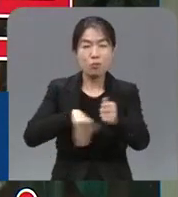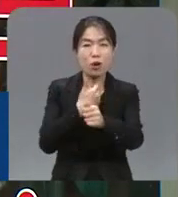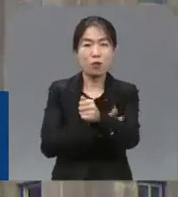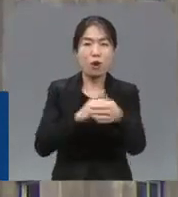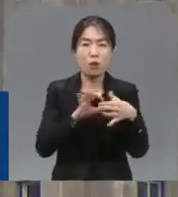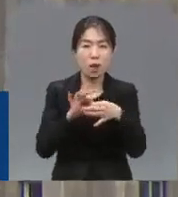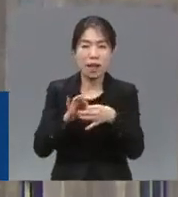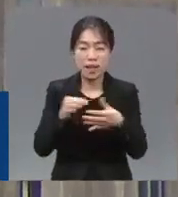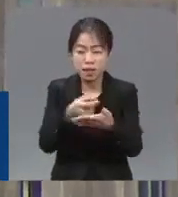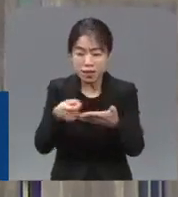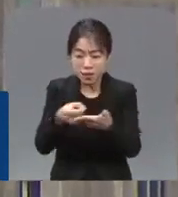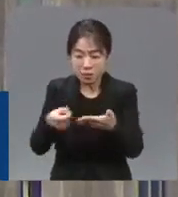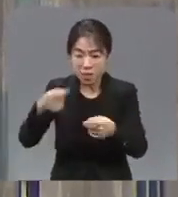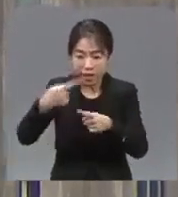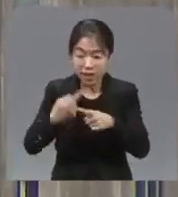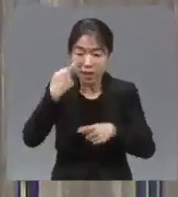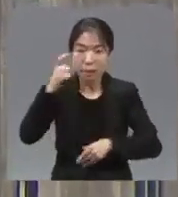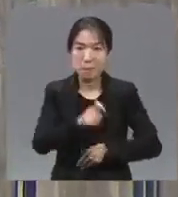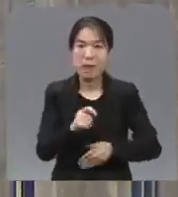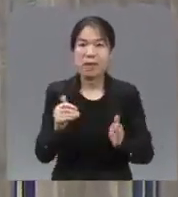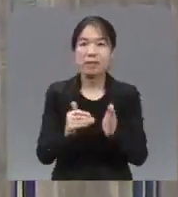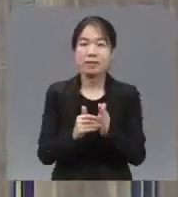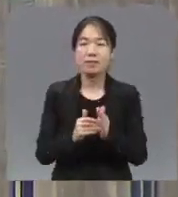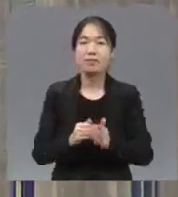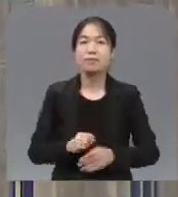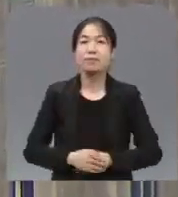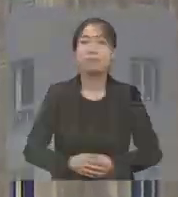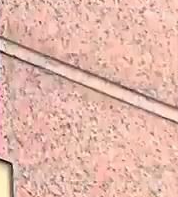권리 확보 서류를 작성하다가 적발됐습니다